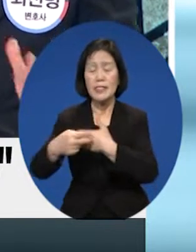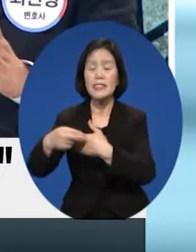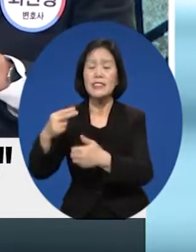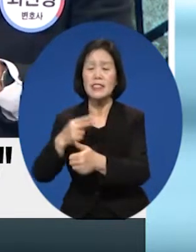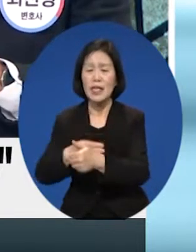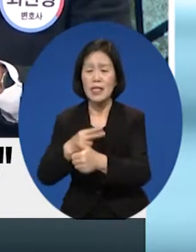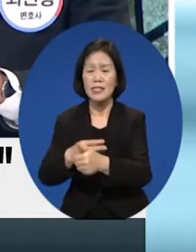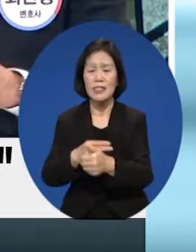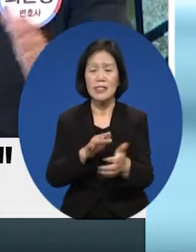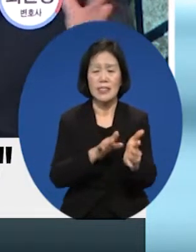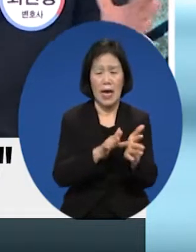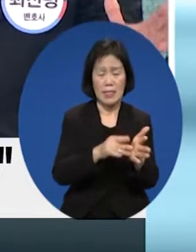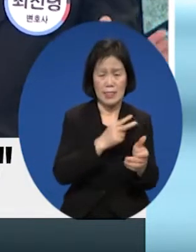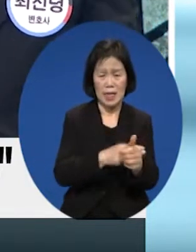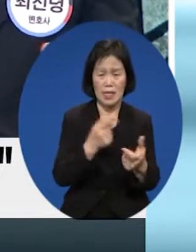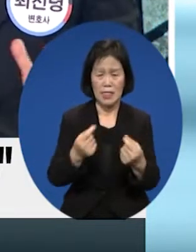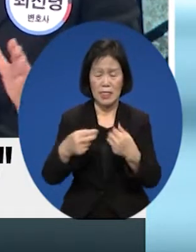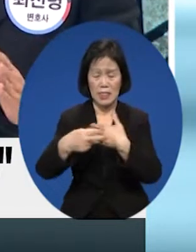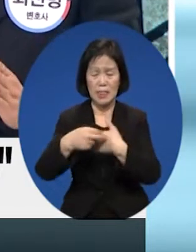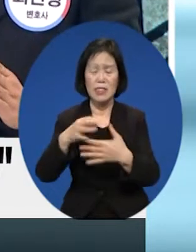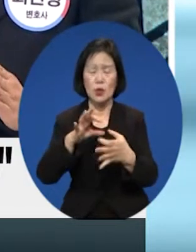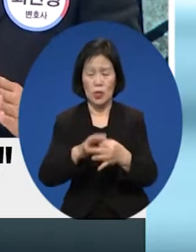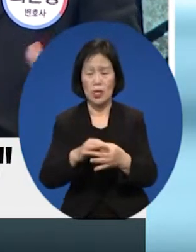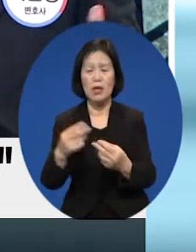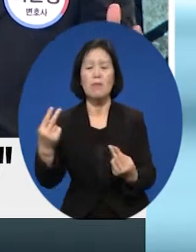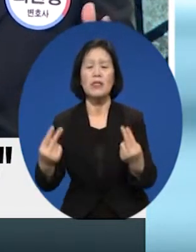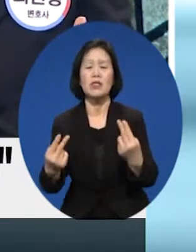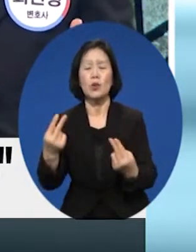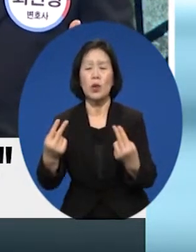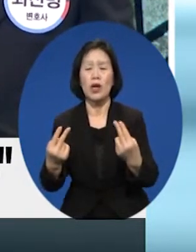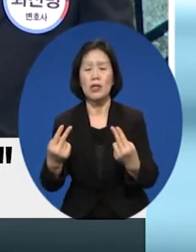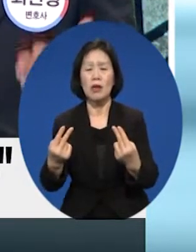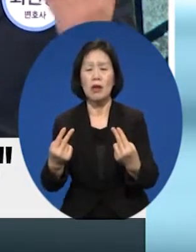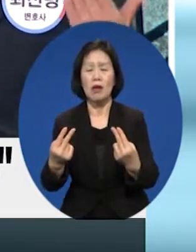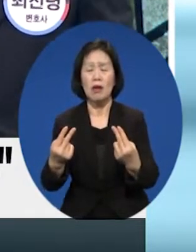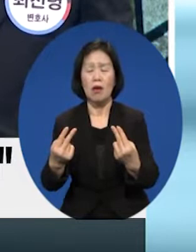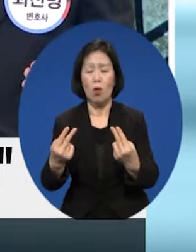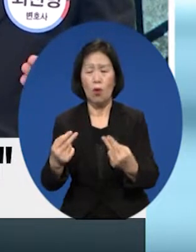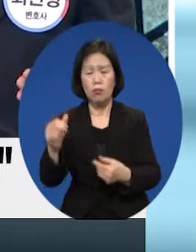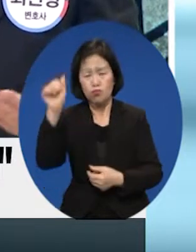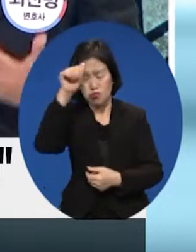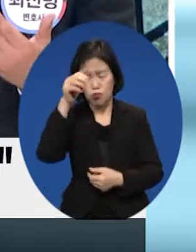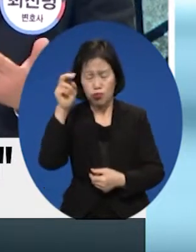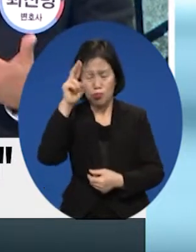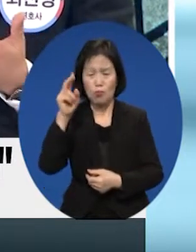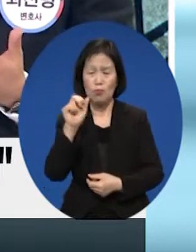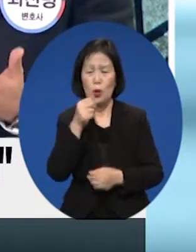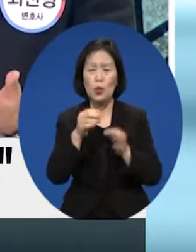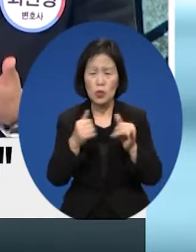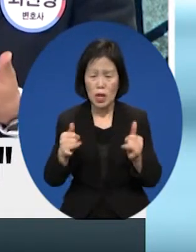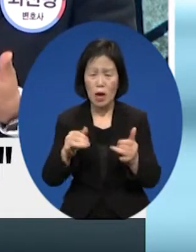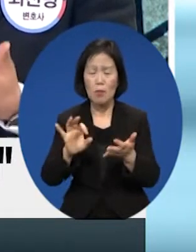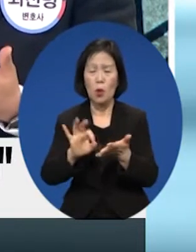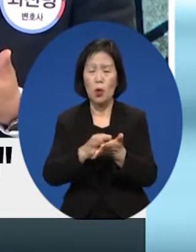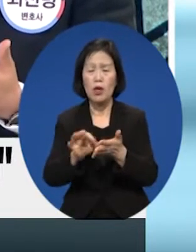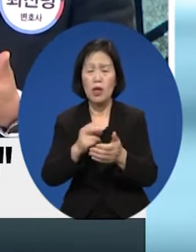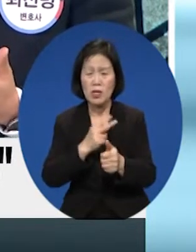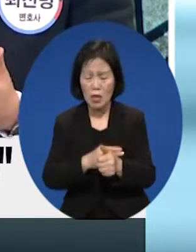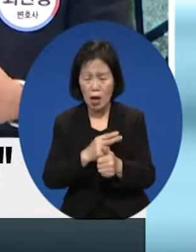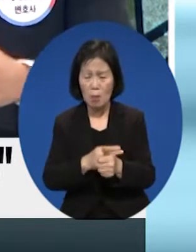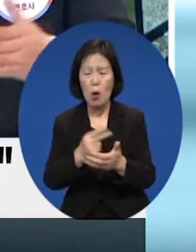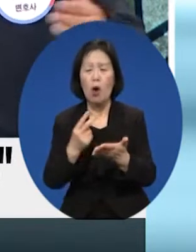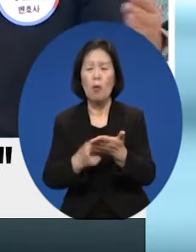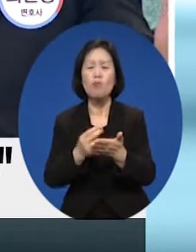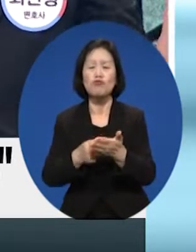경우에는 약사와 같은 어떤 의료계를 비교를 해야 되는 것이지 왜 거기 갑자기 변호사나 회계사나 뭐 법무사 이런 부분을 얘기를